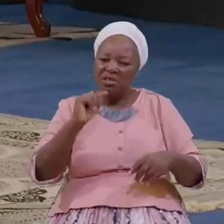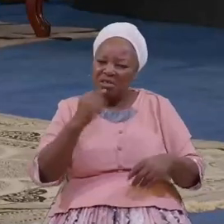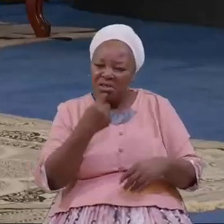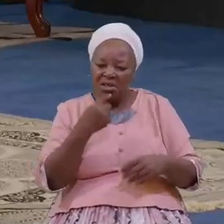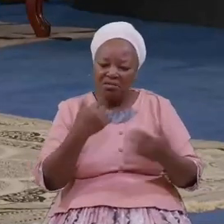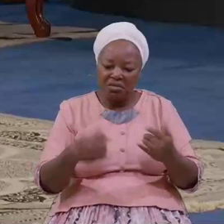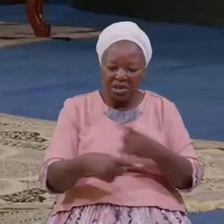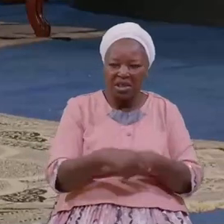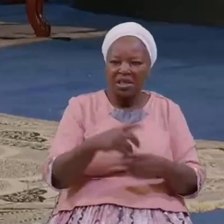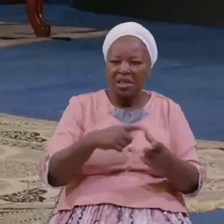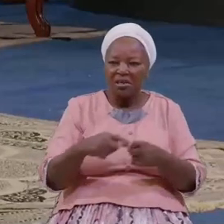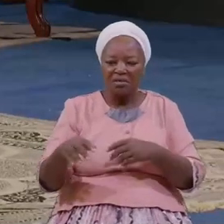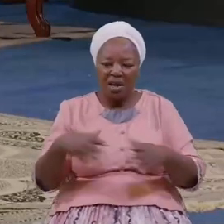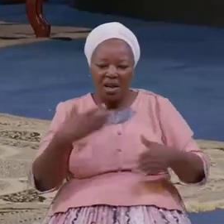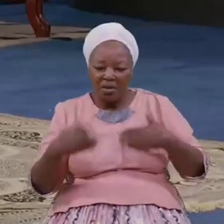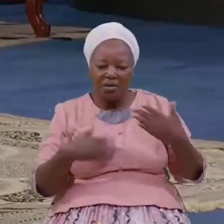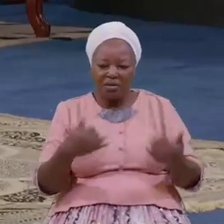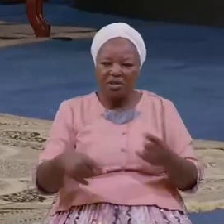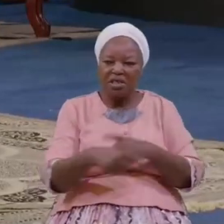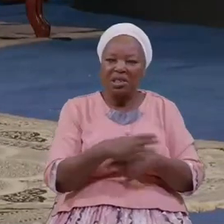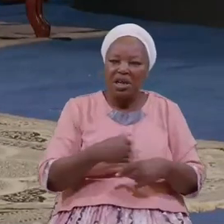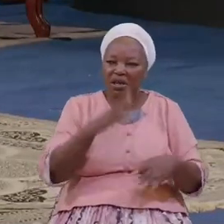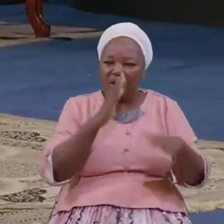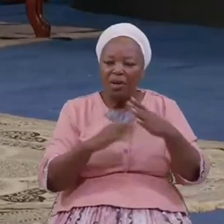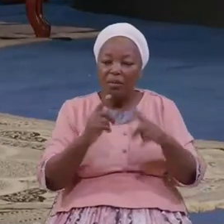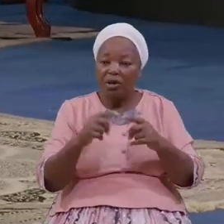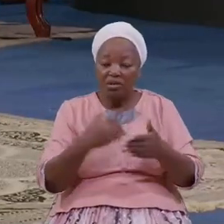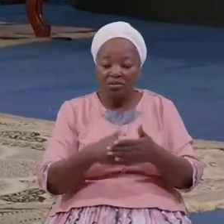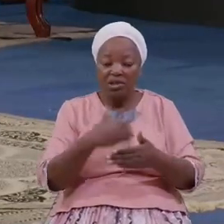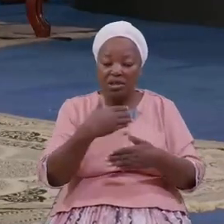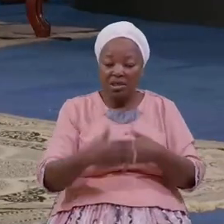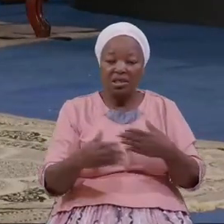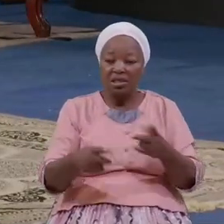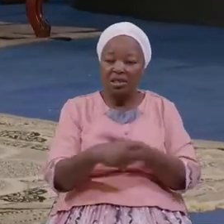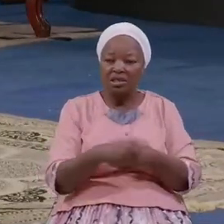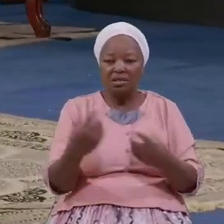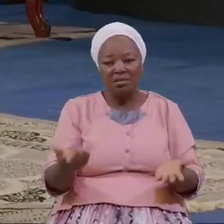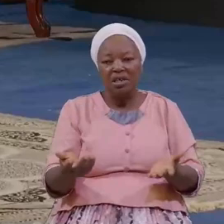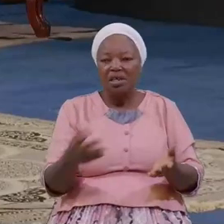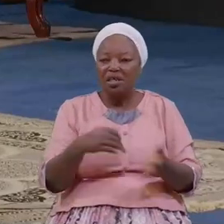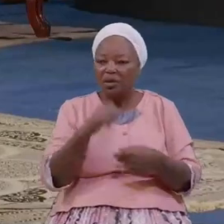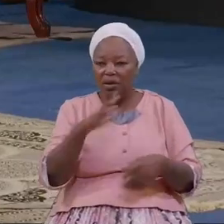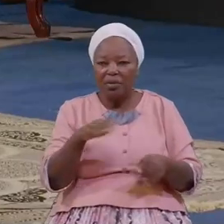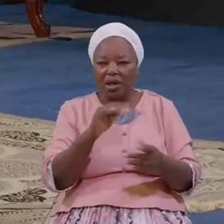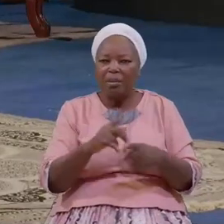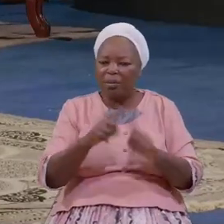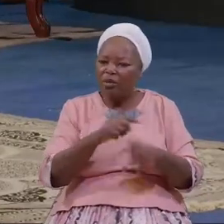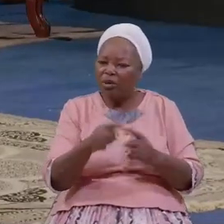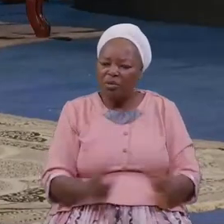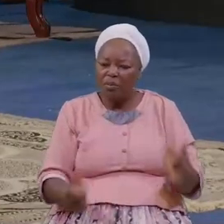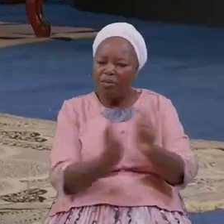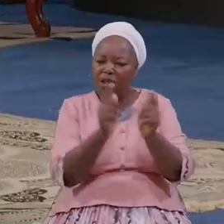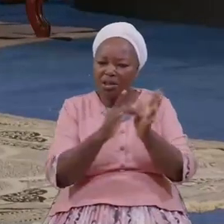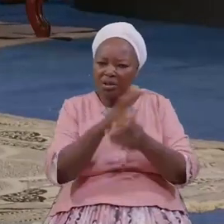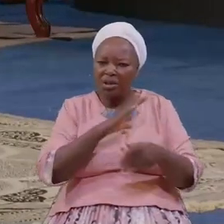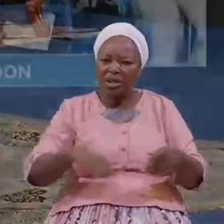vous serez zélé, vous allez essayer de faire ceci, et puis après tout, cela va s'évaporer. Mais lorsque vous rencontrez Christ,